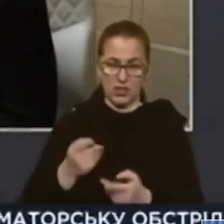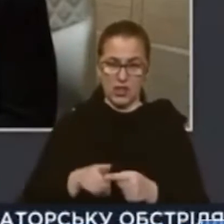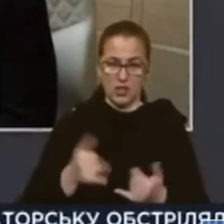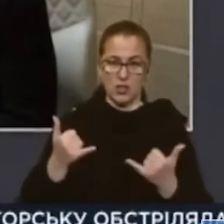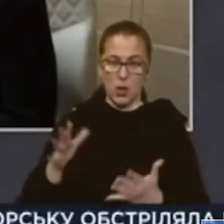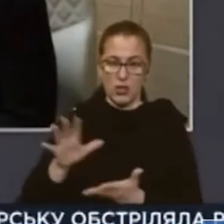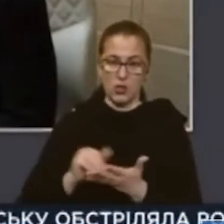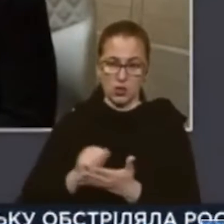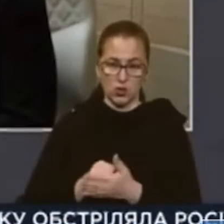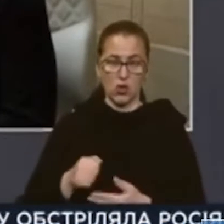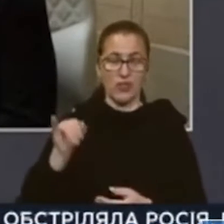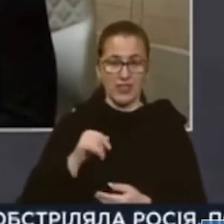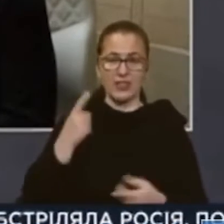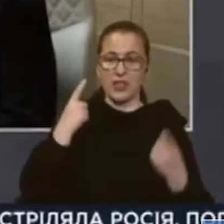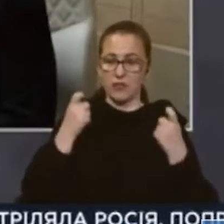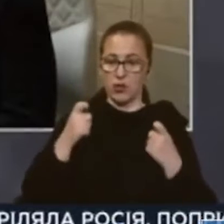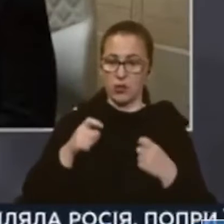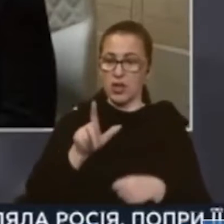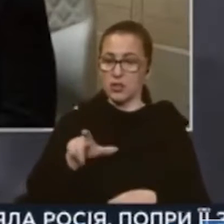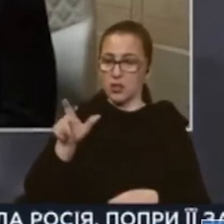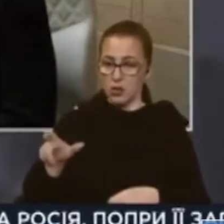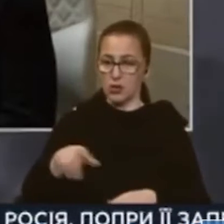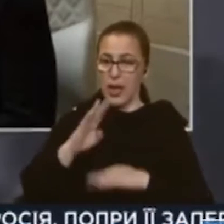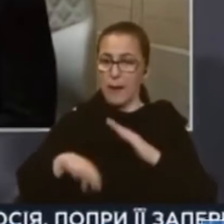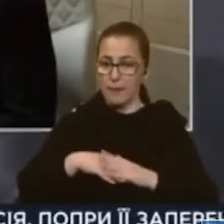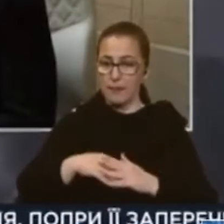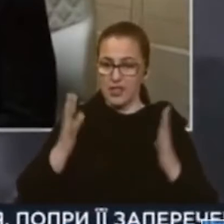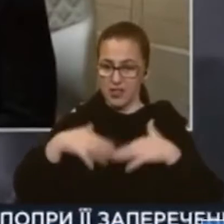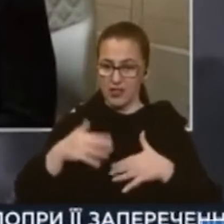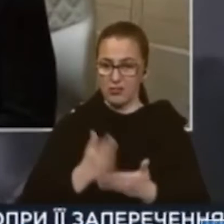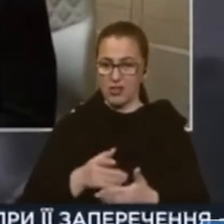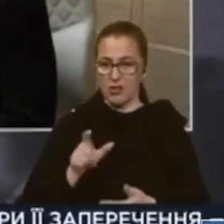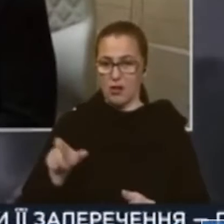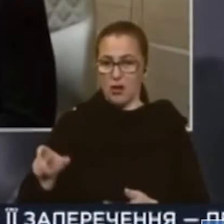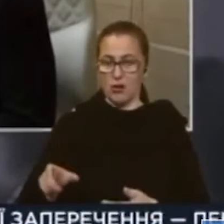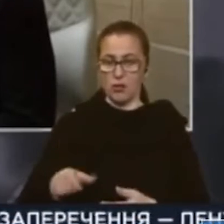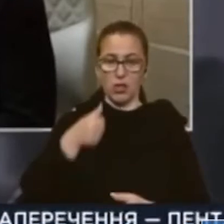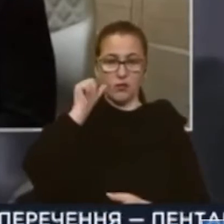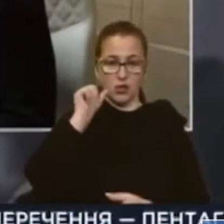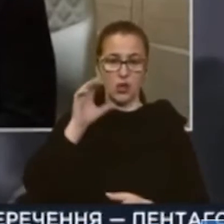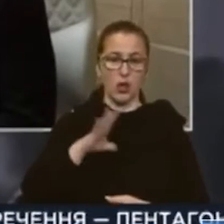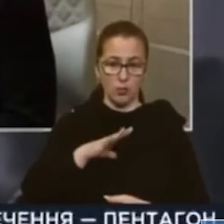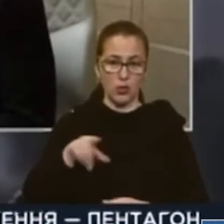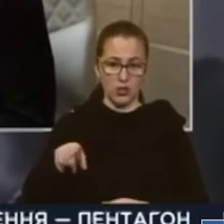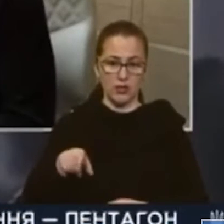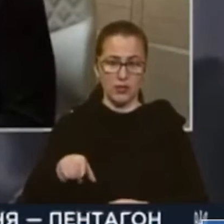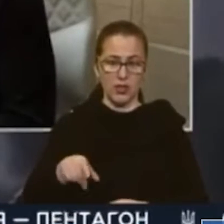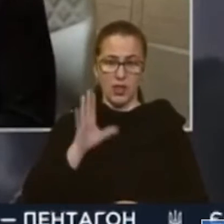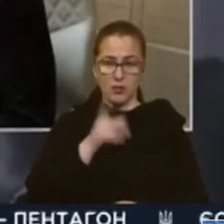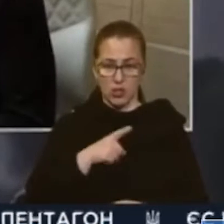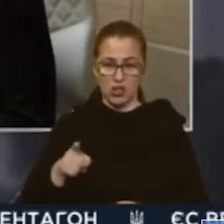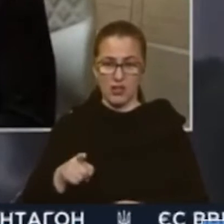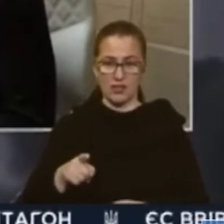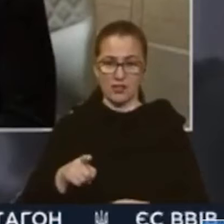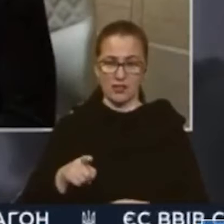сьогодні зруйновані, і за інформацією місцевих жителів, під завалами ще перебувають люди. От вчора ми були і прямо під